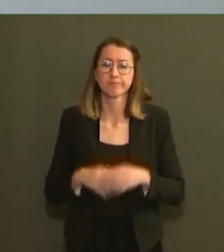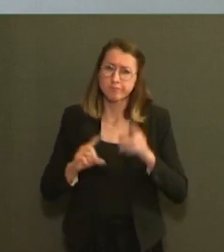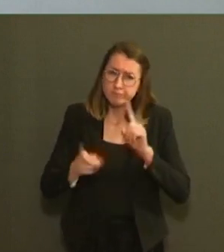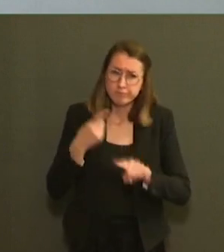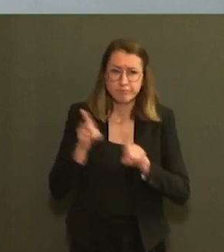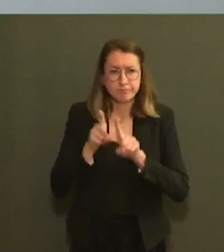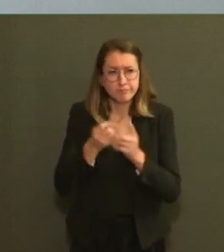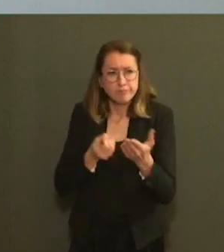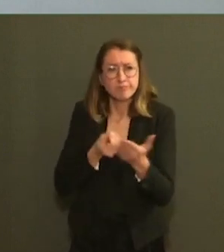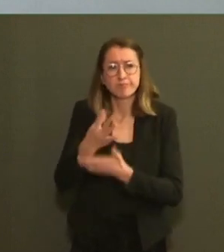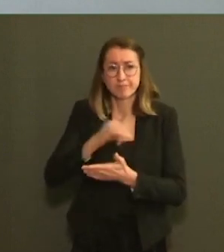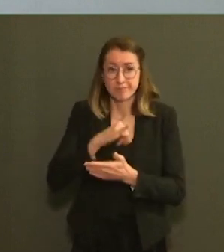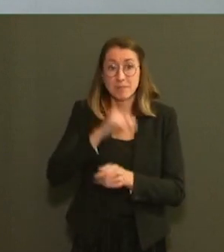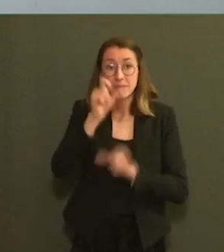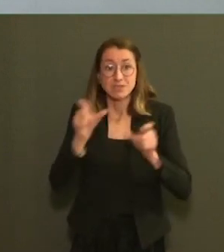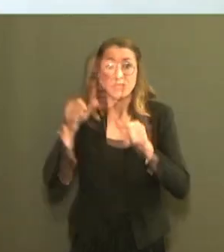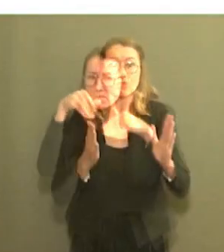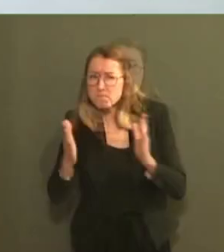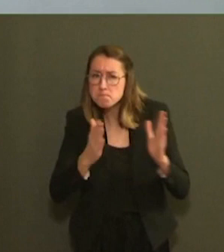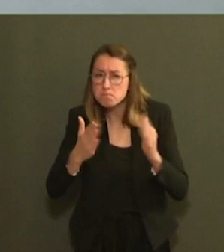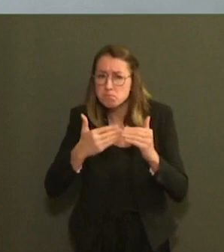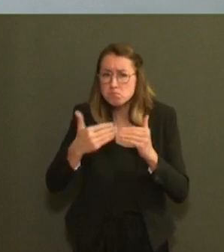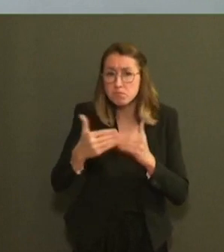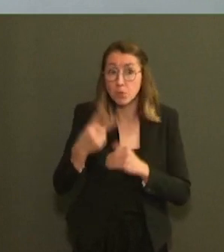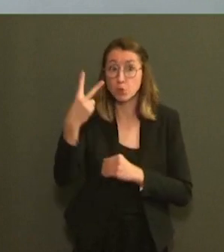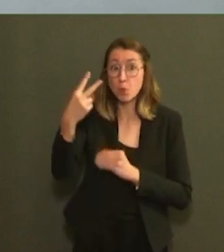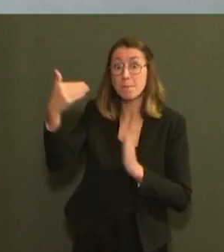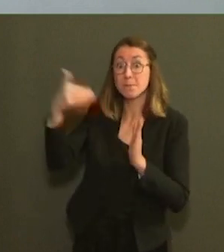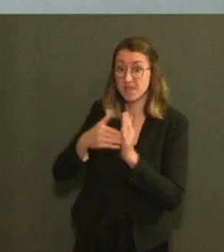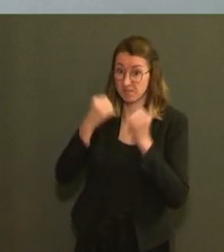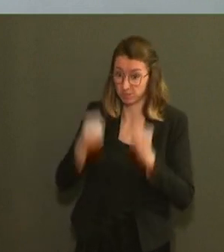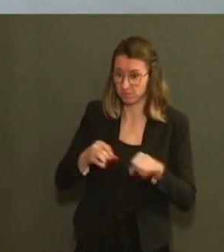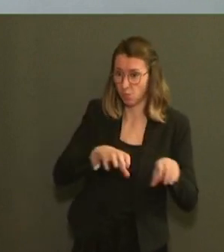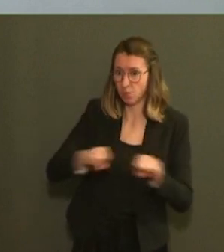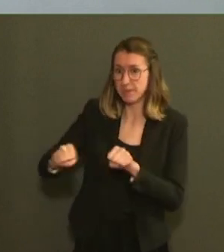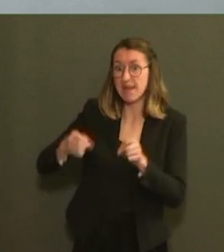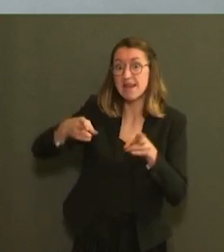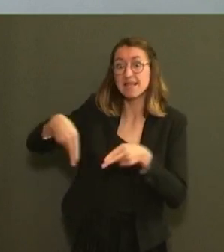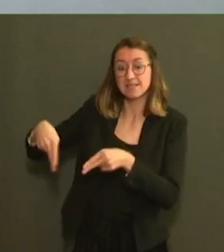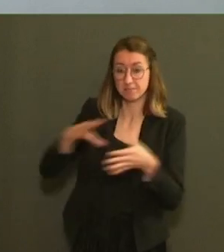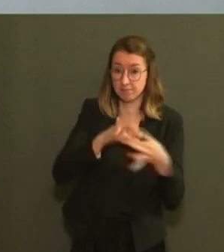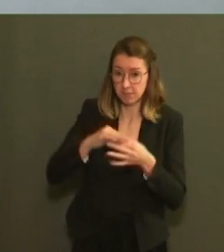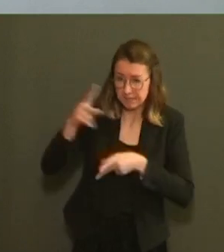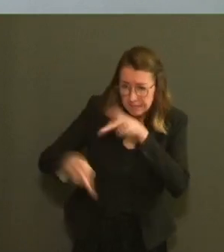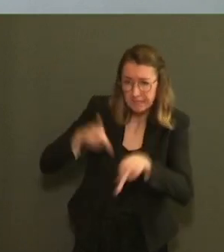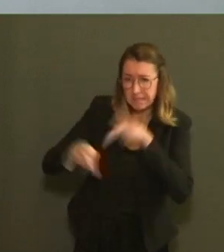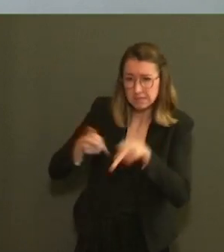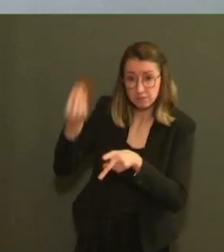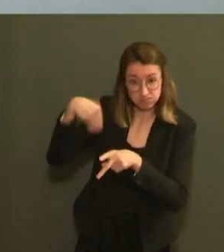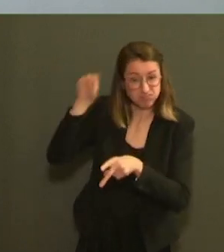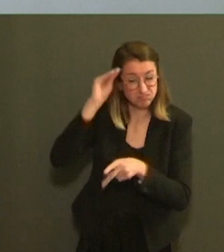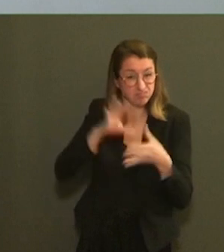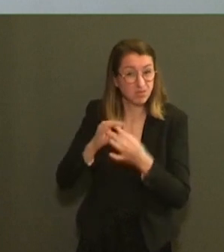терапии увеличивается в 2 раза каждые 12 дней. Если тенденция сохранится, мы достигнем максимальной вместимости в 2000 коек